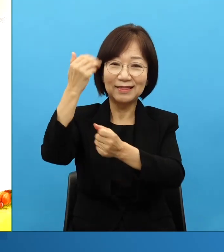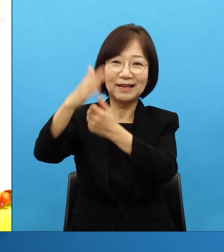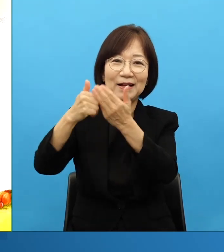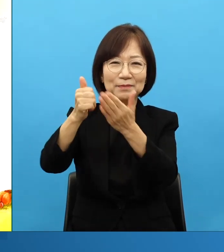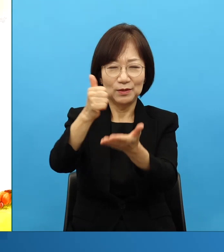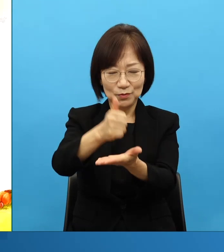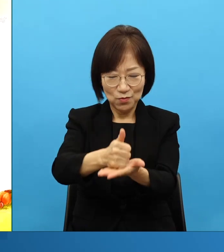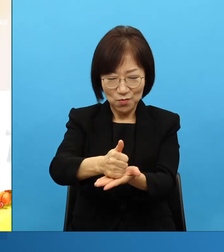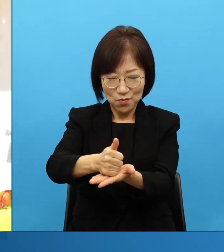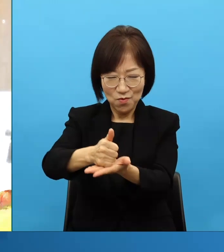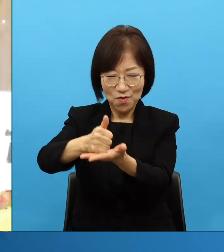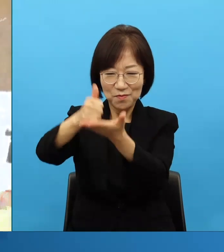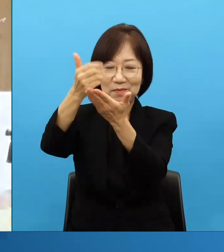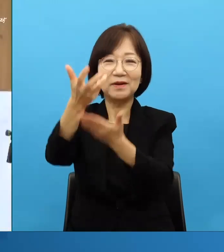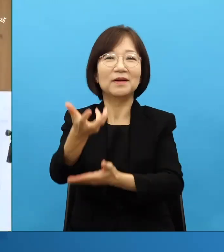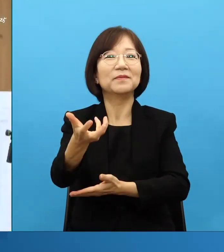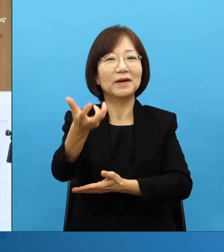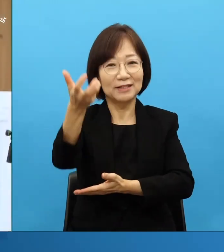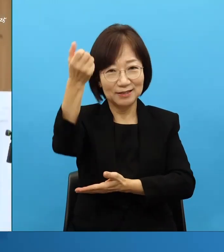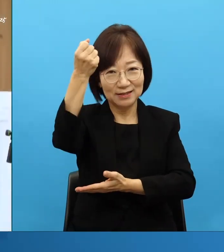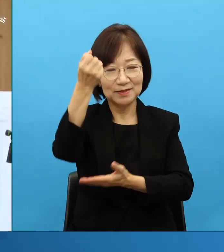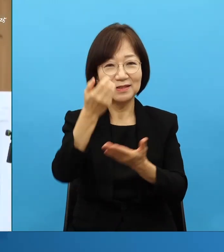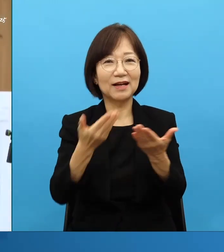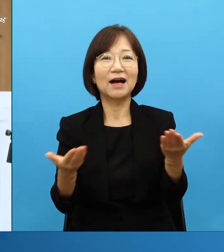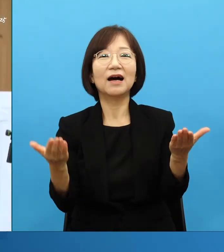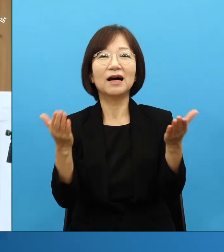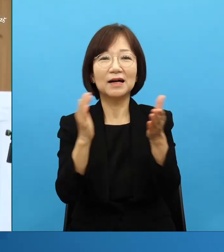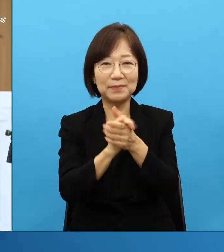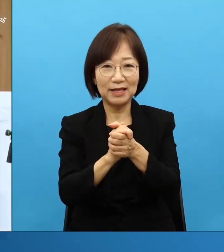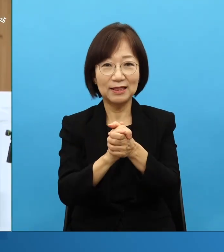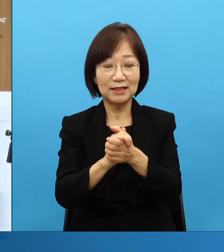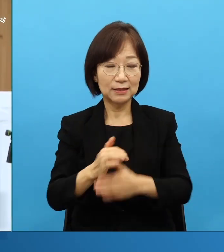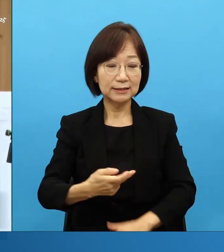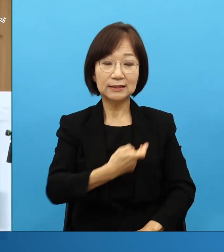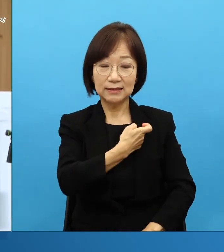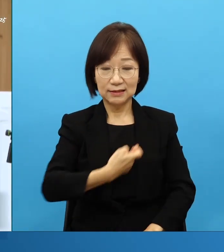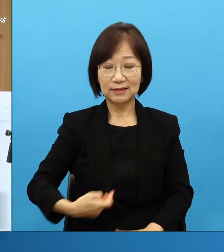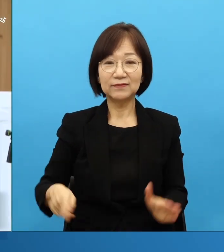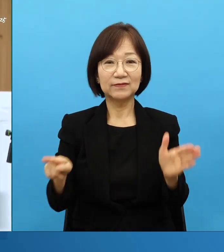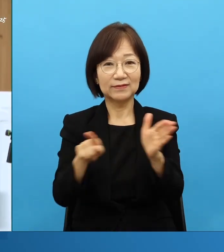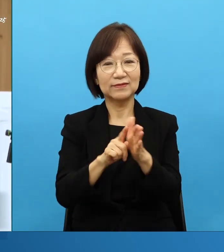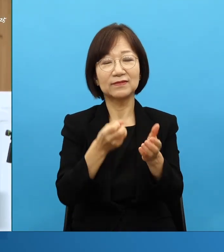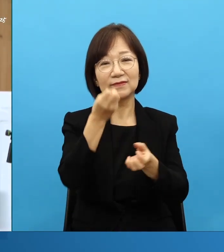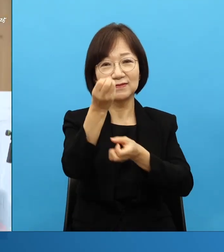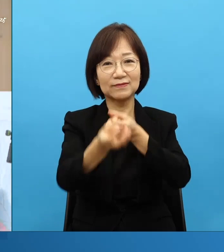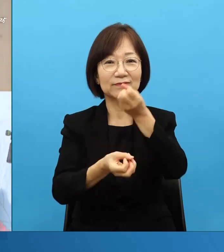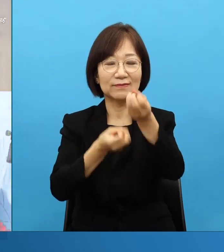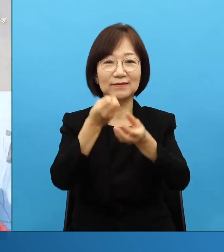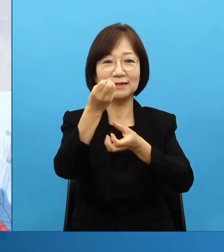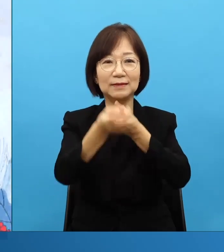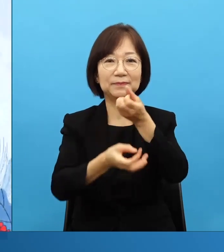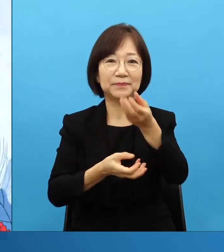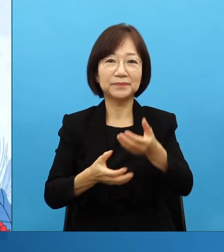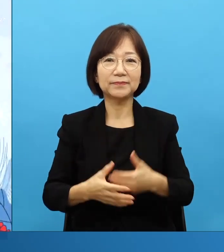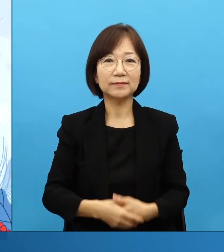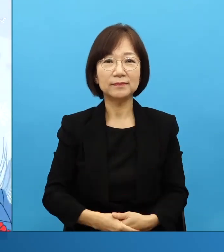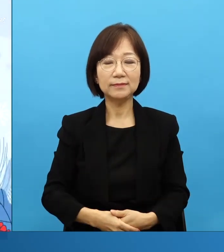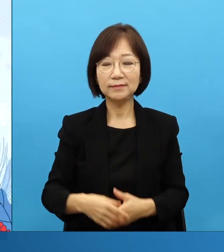높임을 받으시리로다. 아멘. 아멘. 사도신경으로 신앙 고백을 드립니다. Let us give our confession of faith to the Apostles'